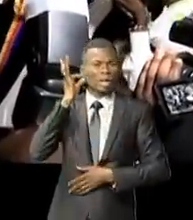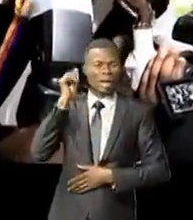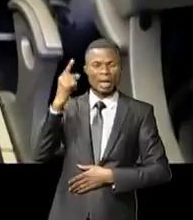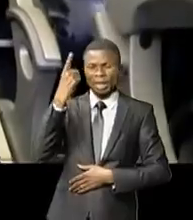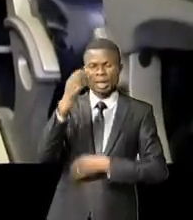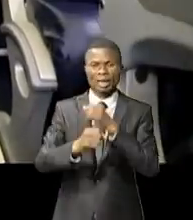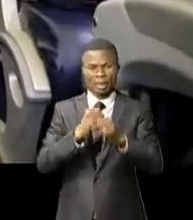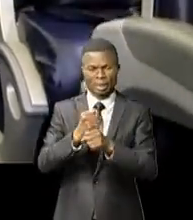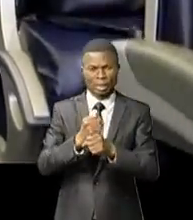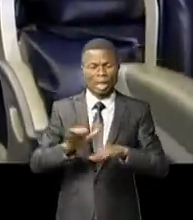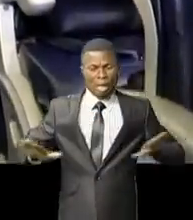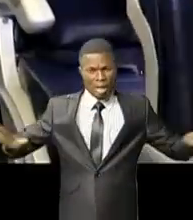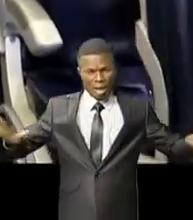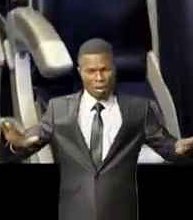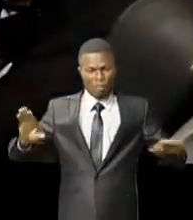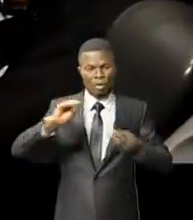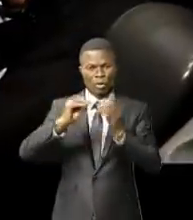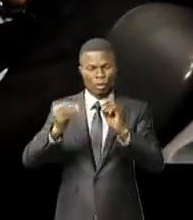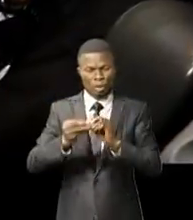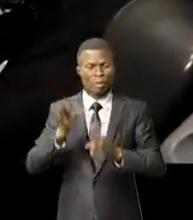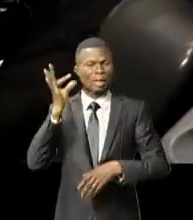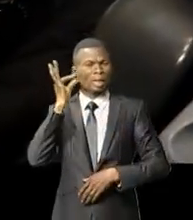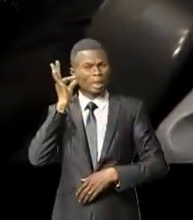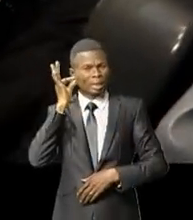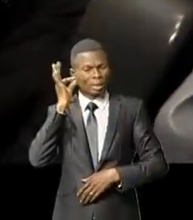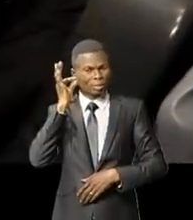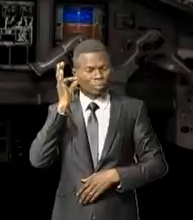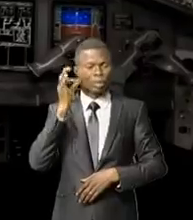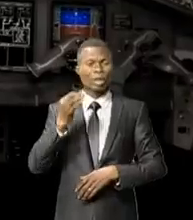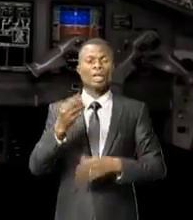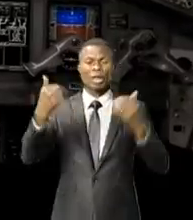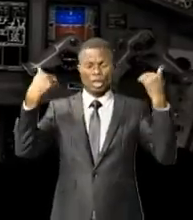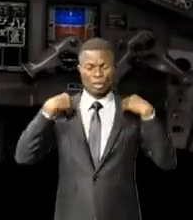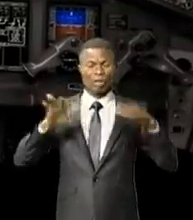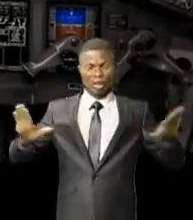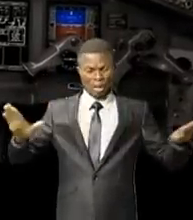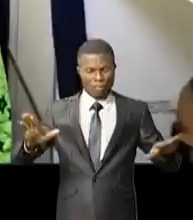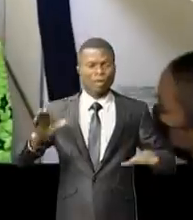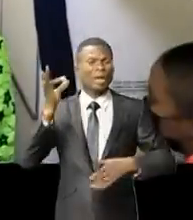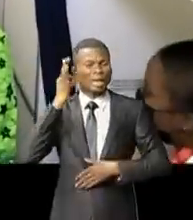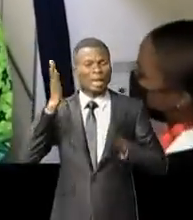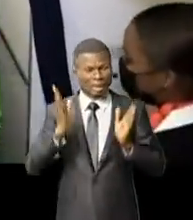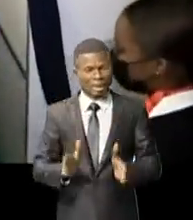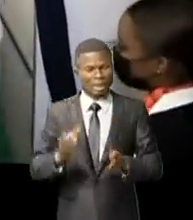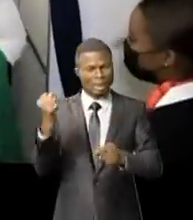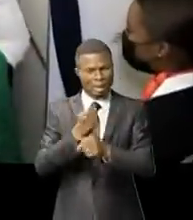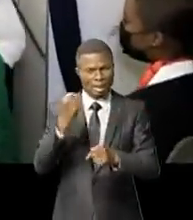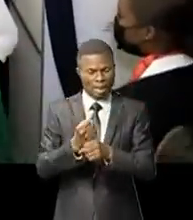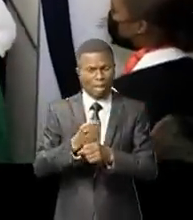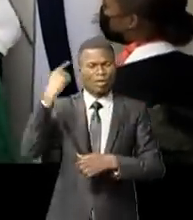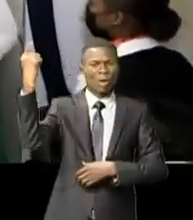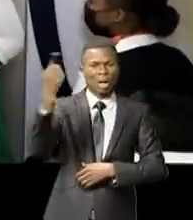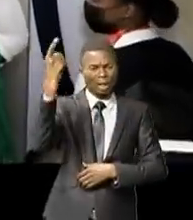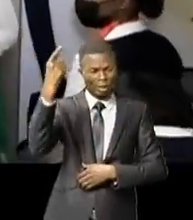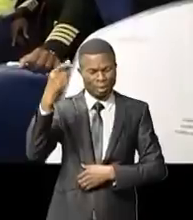année. Ces appareils qui ont l'immatriculation kenyane et dont l'équipage et pilotes sont kenyans vont desservir les réseaux domestiques et internationaux